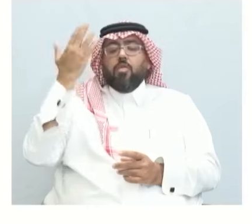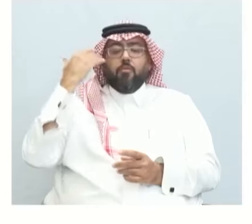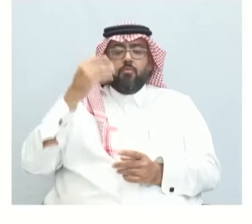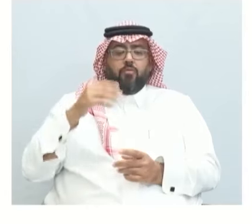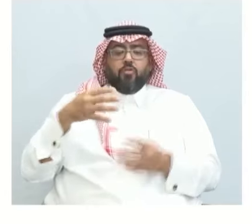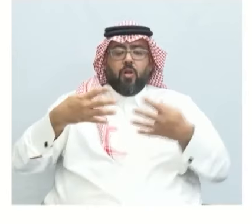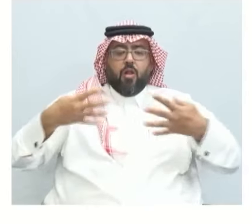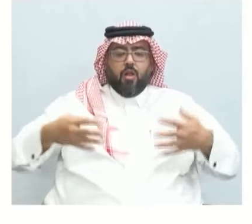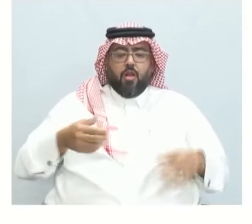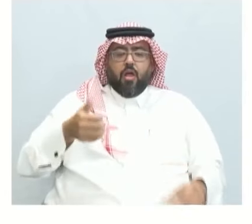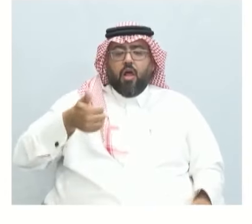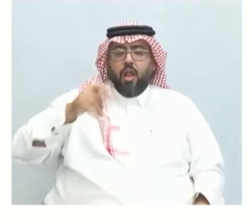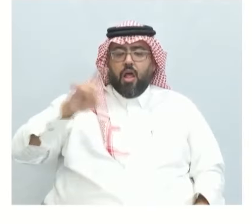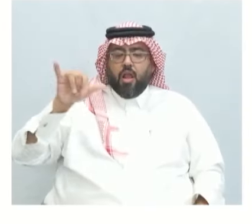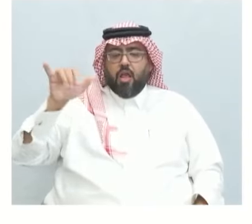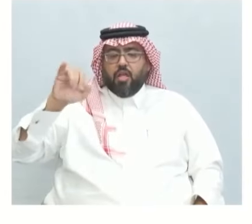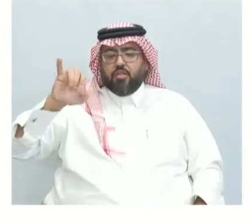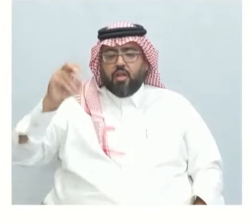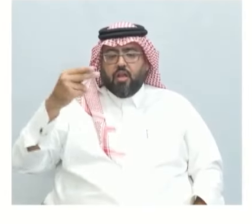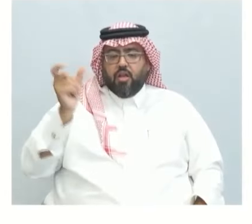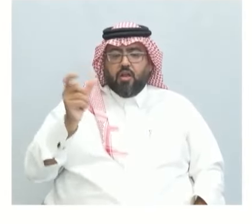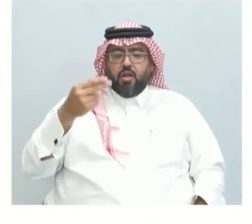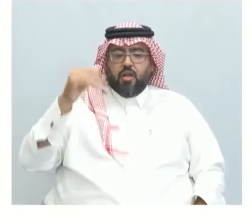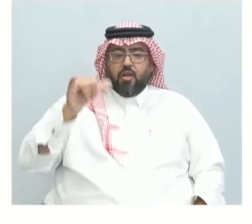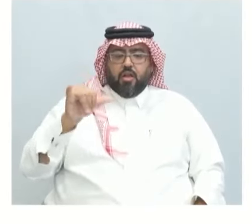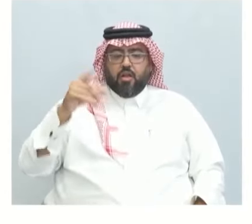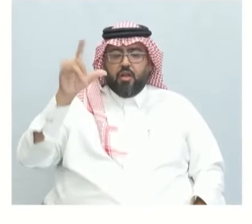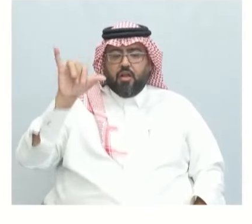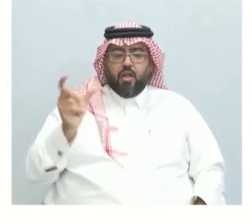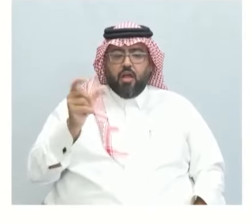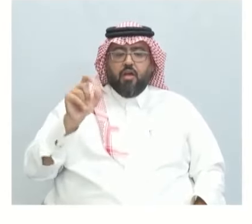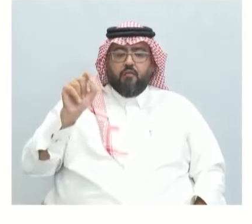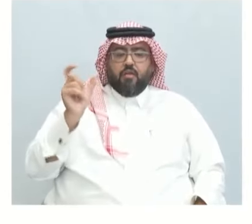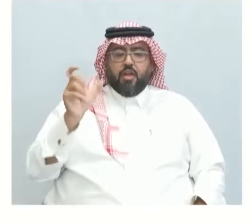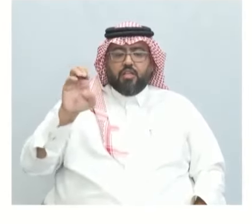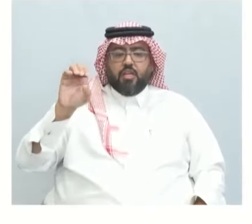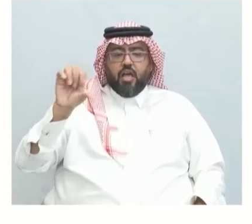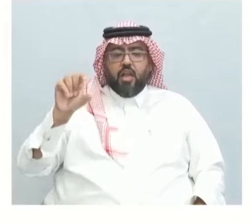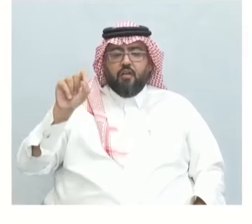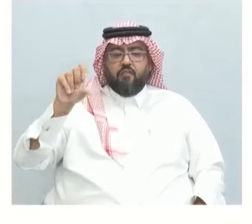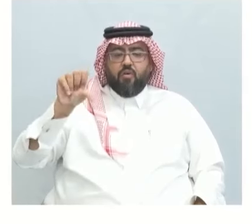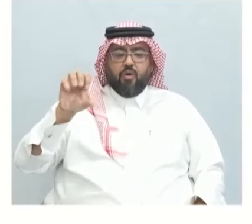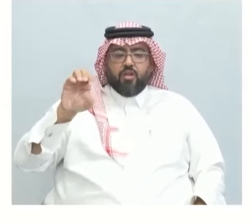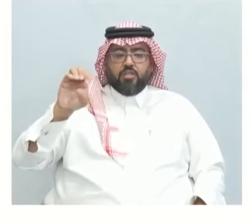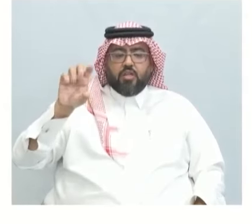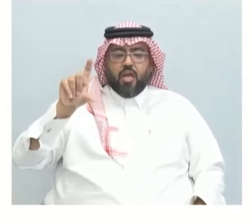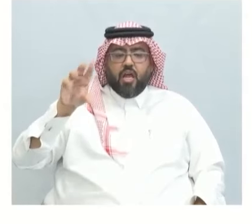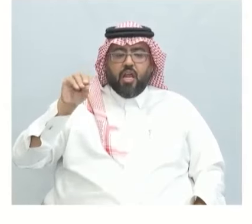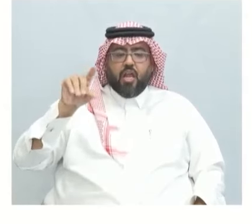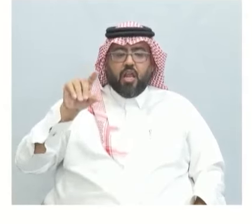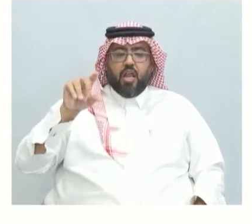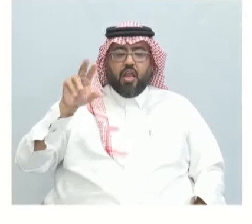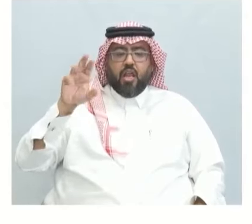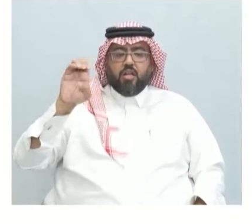قاله يجهلنا احد علينا فنجهل فوق جهل الجاهلين غير ان غير اننا لا يمكن ان نصف العرب بالجهل